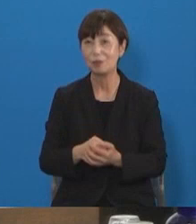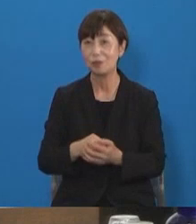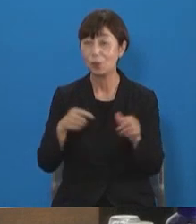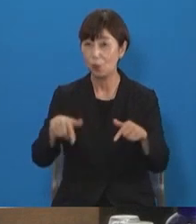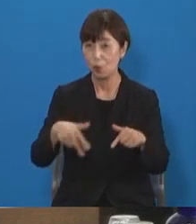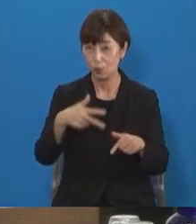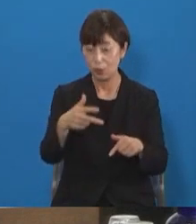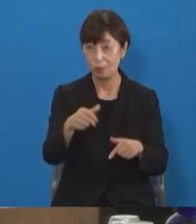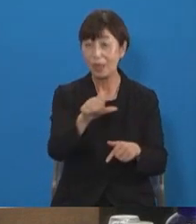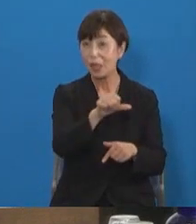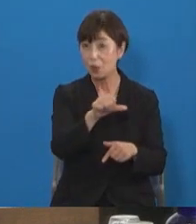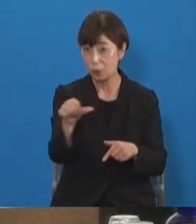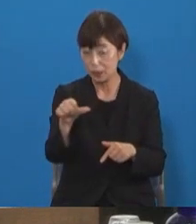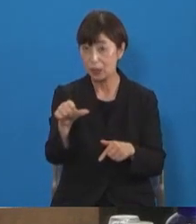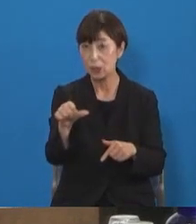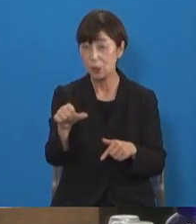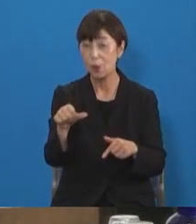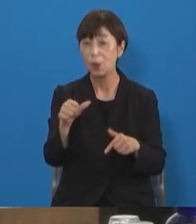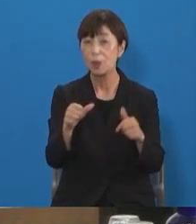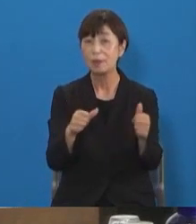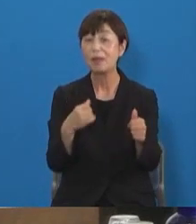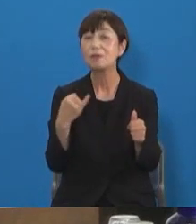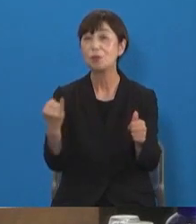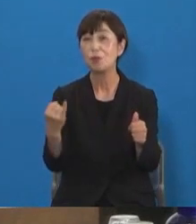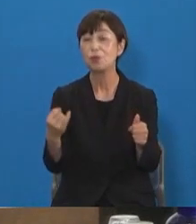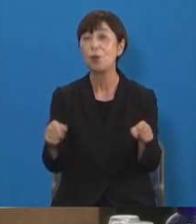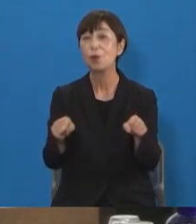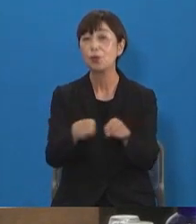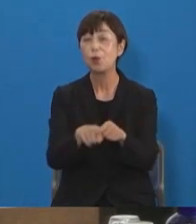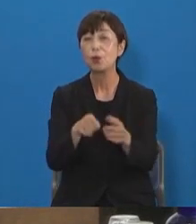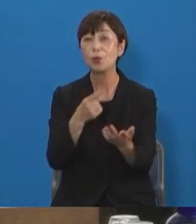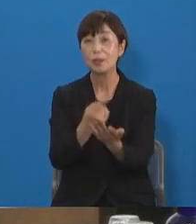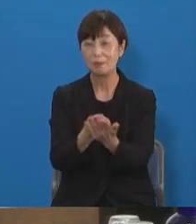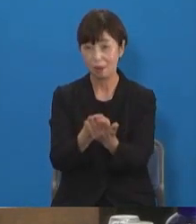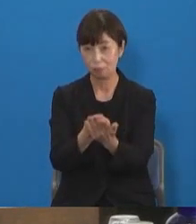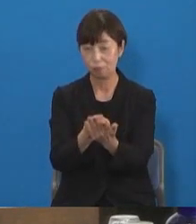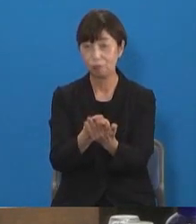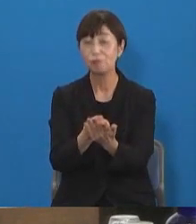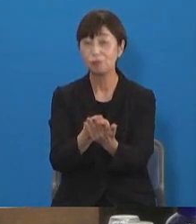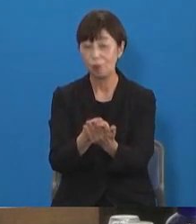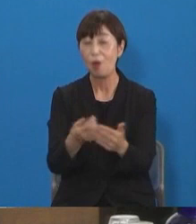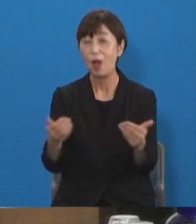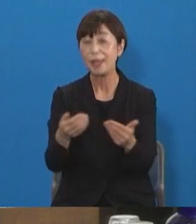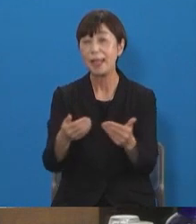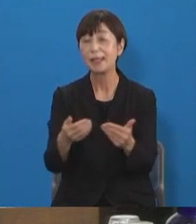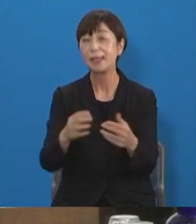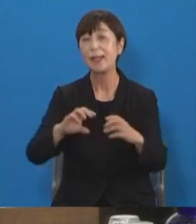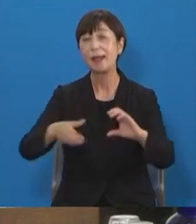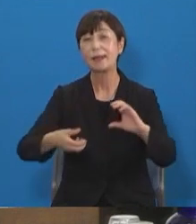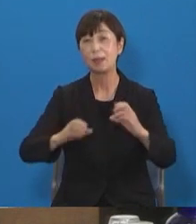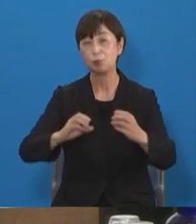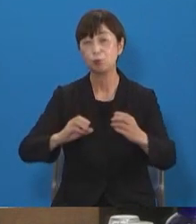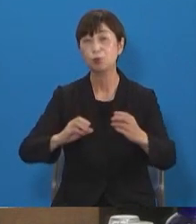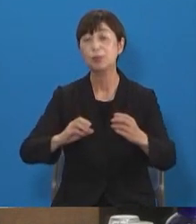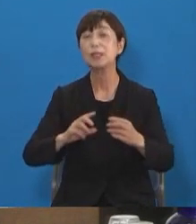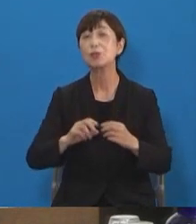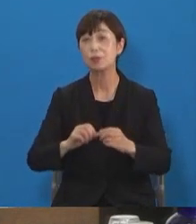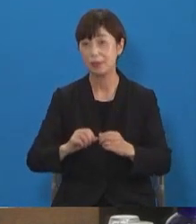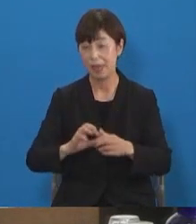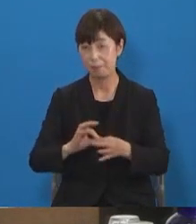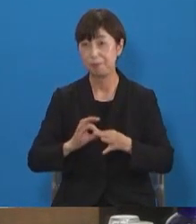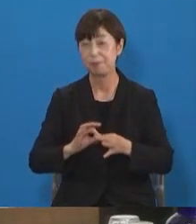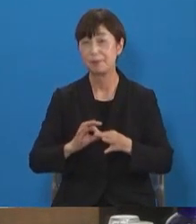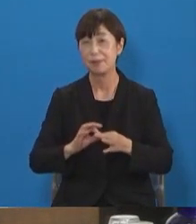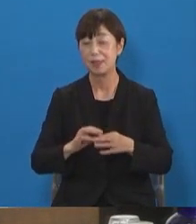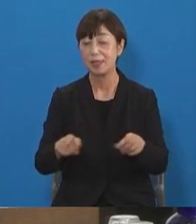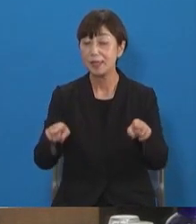5次京都市男女共同参画計画に基づき、男女共同参画と働き方改革の施策につきまして、効果的かつ一